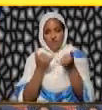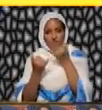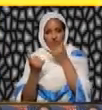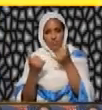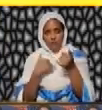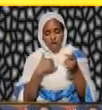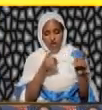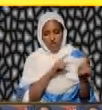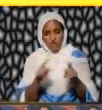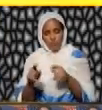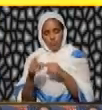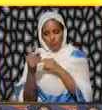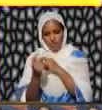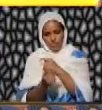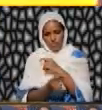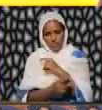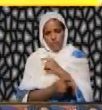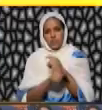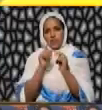ከአጠፋችሁ፣ ስንቀጣ